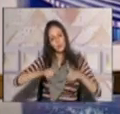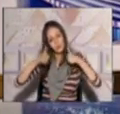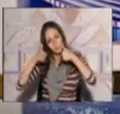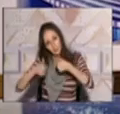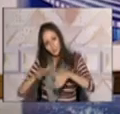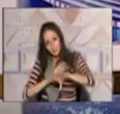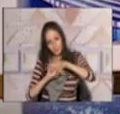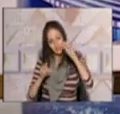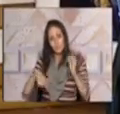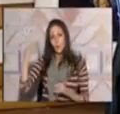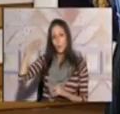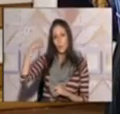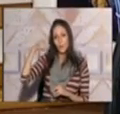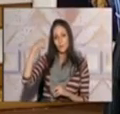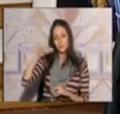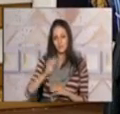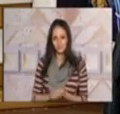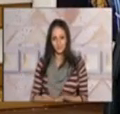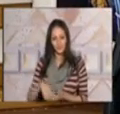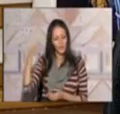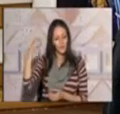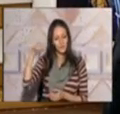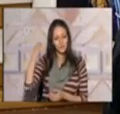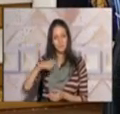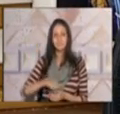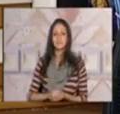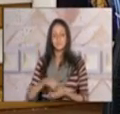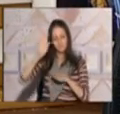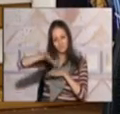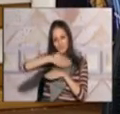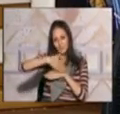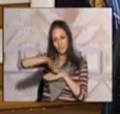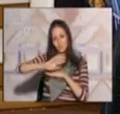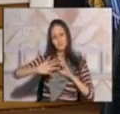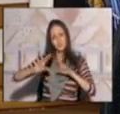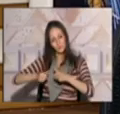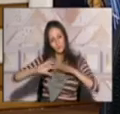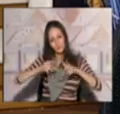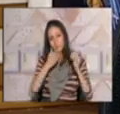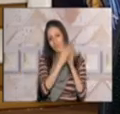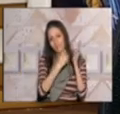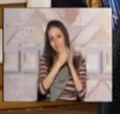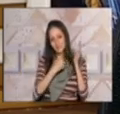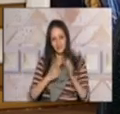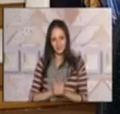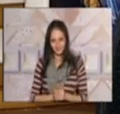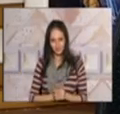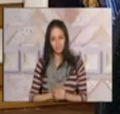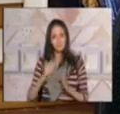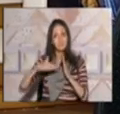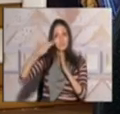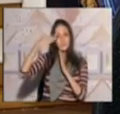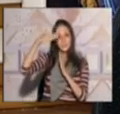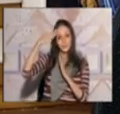وعلى قمتها طبعا سياده الاستاذه الدكتوره هاله السعيد وزيره التخطيط والتنمية الاقتصادية، جهد كبير جدا وطفرة بتعملها في